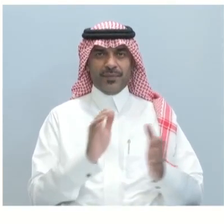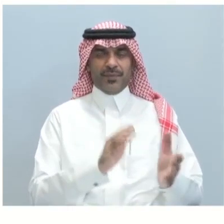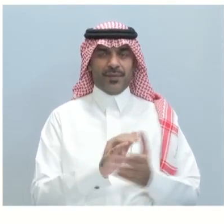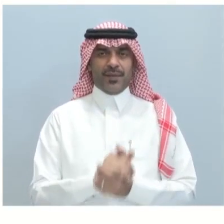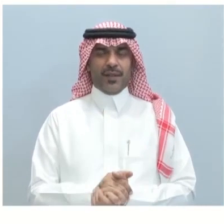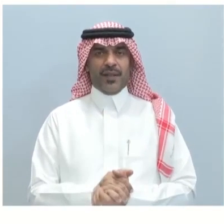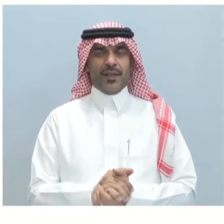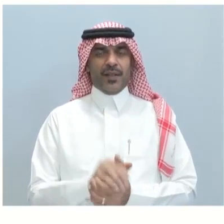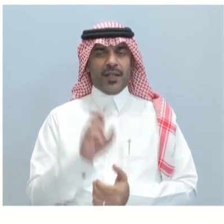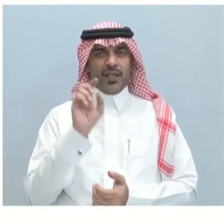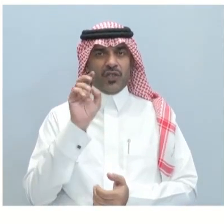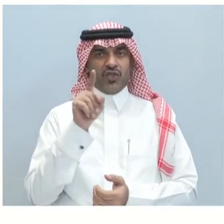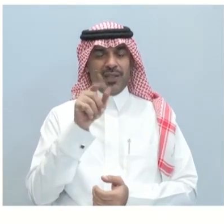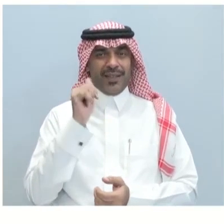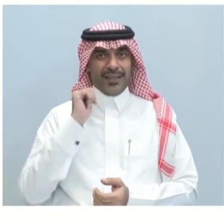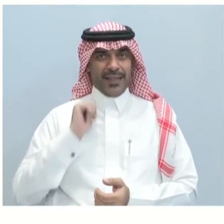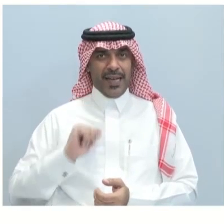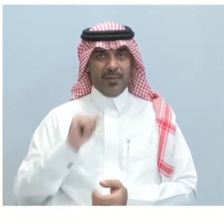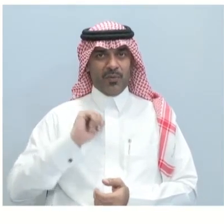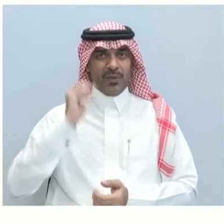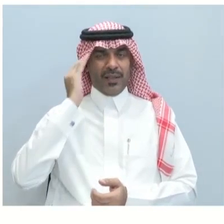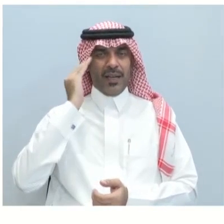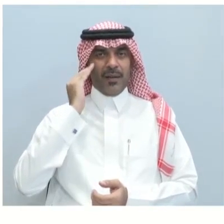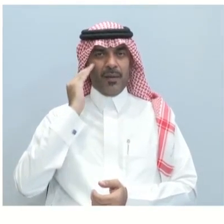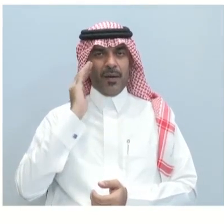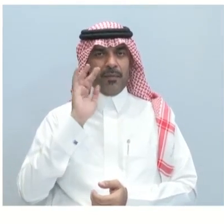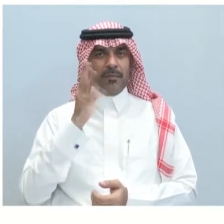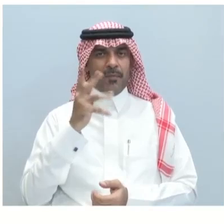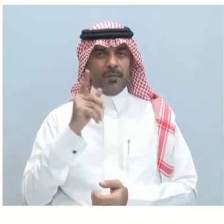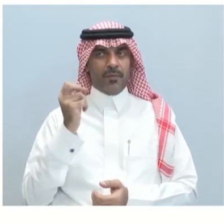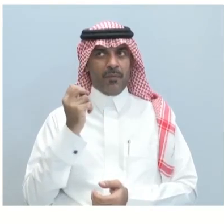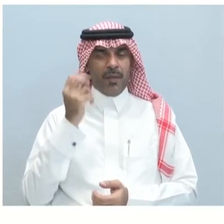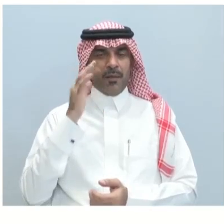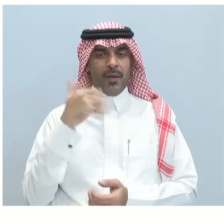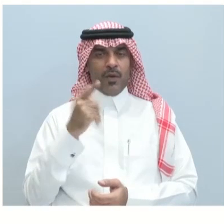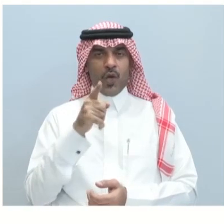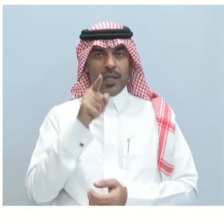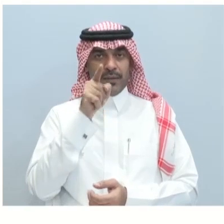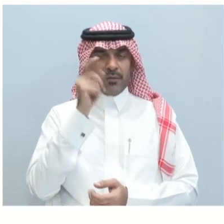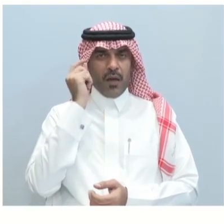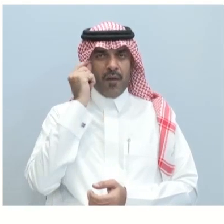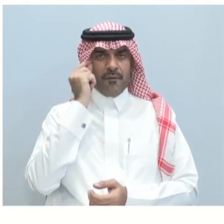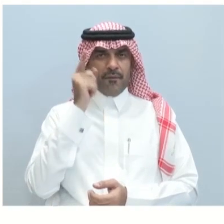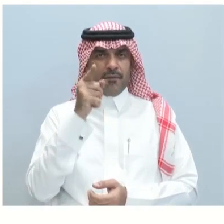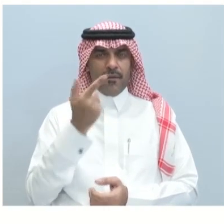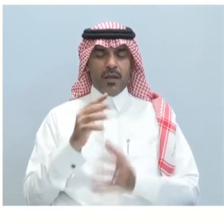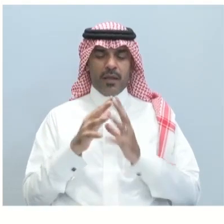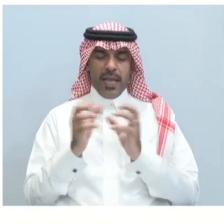باذن الله يتوقع من الطالب والطالبه ان يعرف الدراسات الاجتماعيه